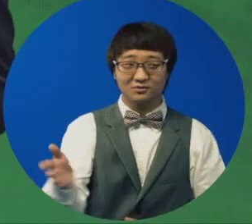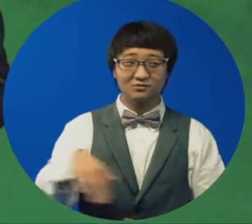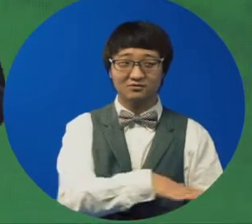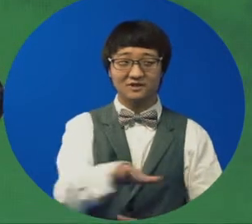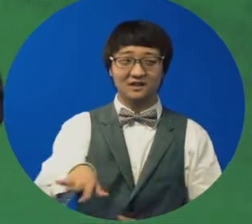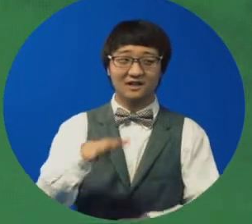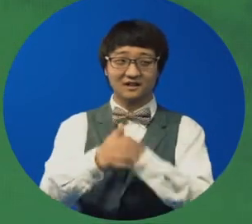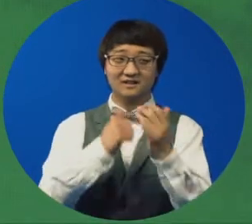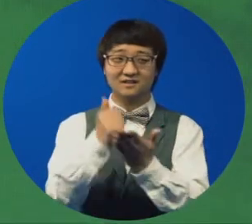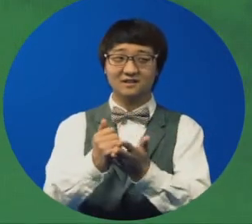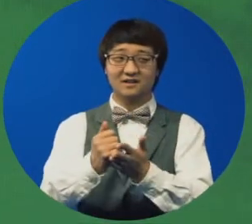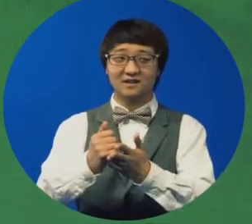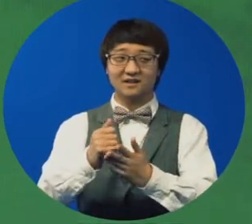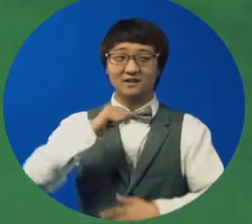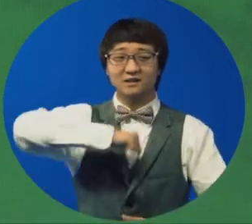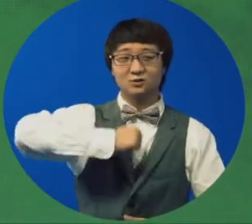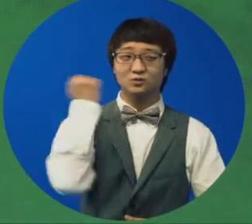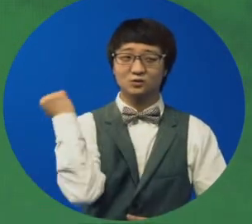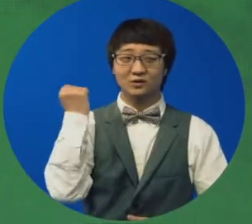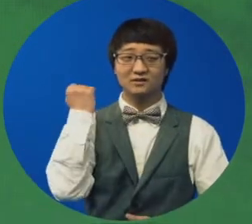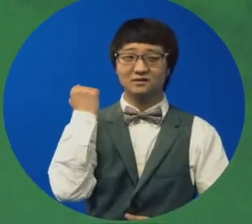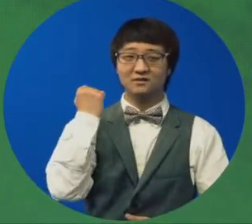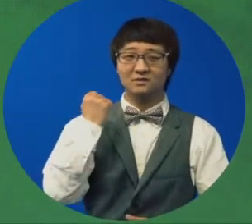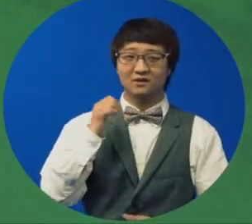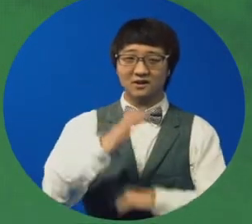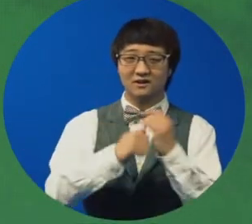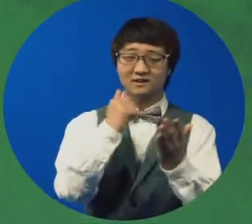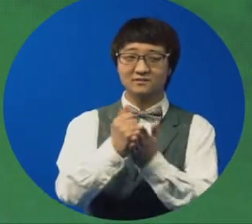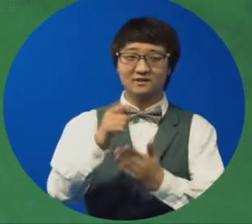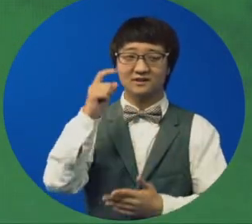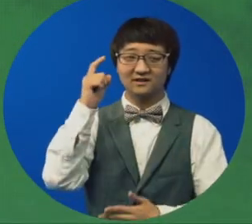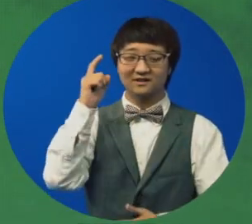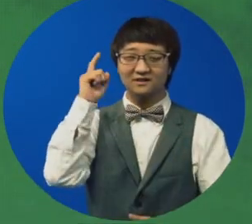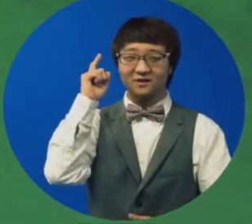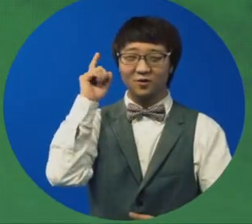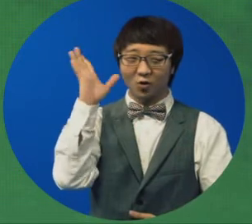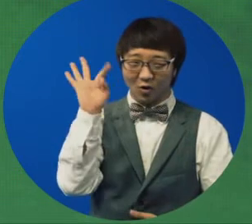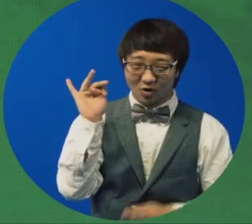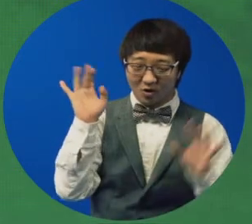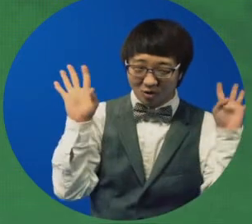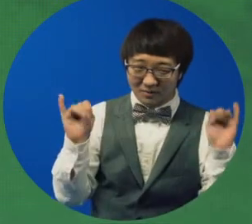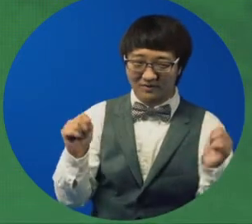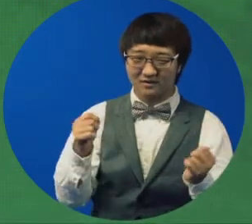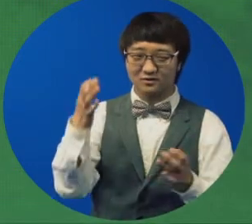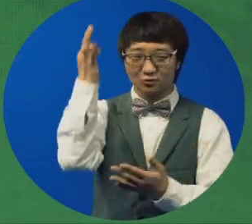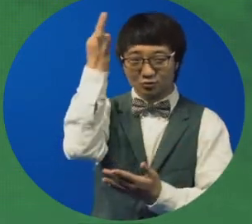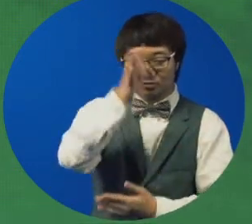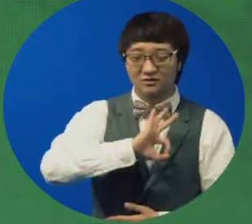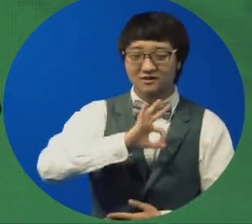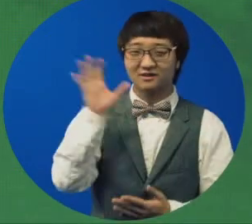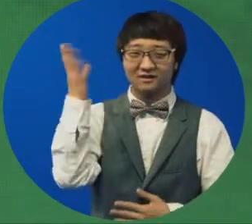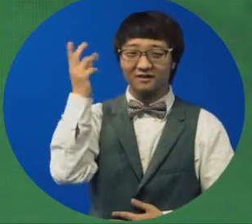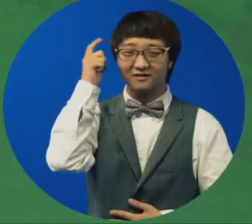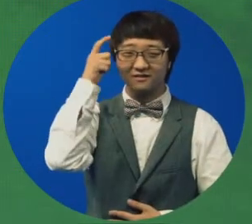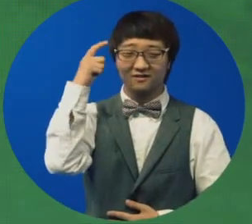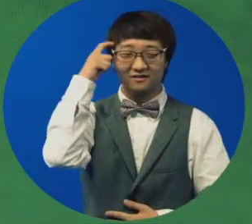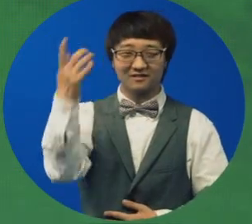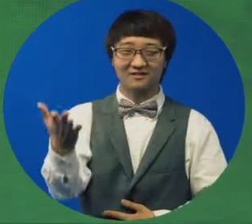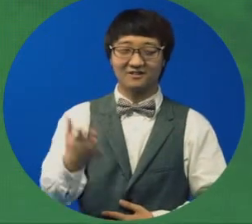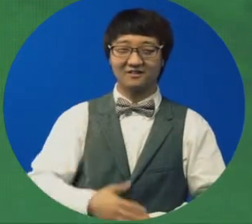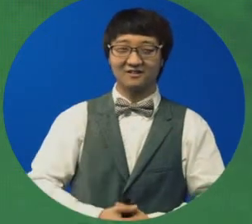하나님께 순종한다고 하는 것 한번 생각해 보세요. 하나님께 얼마나 유익이 될까요? 우리는 하나님께 이렇게 얘기합니다.